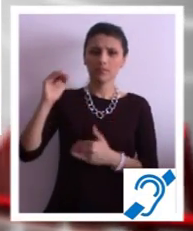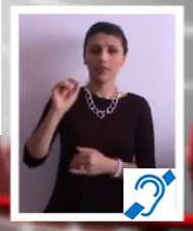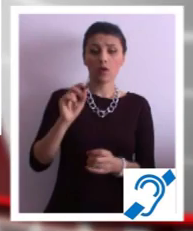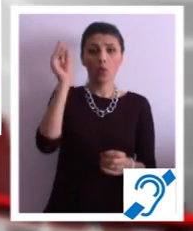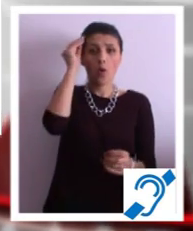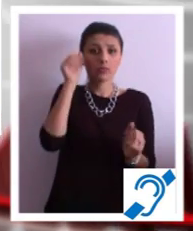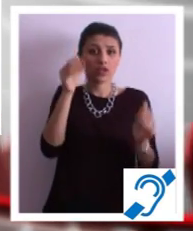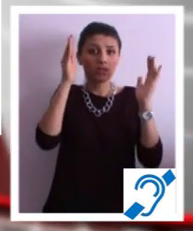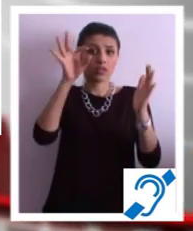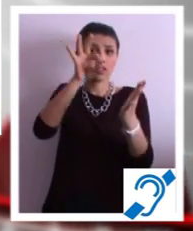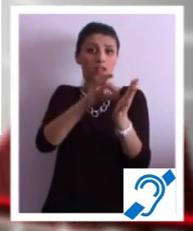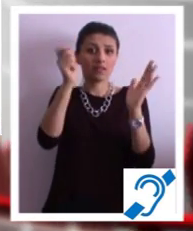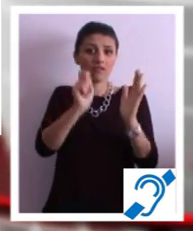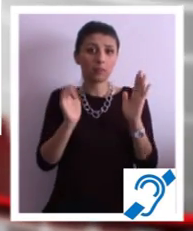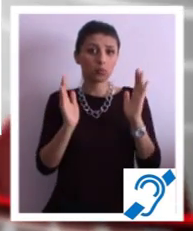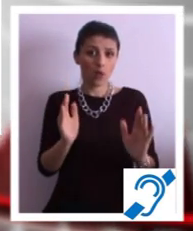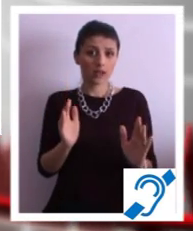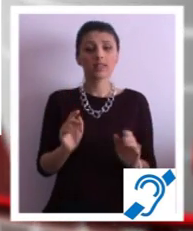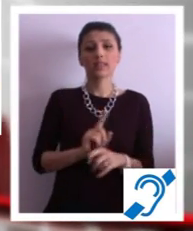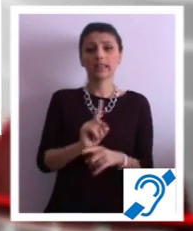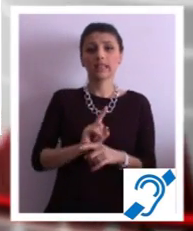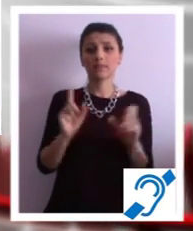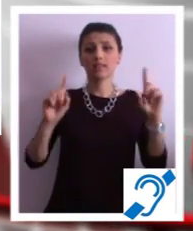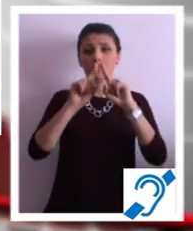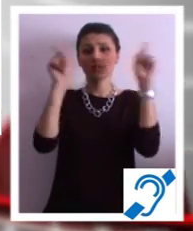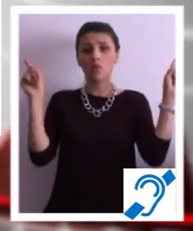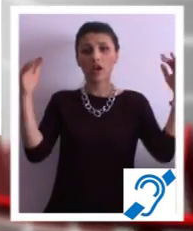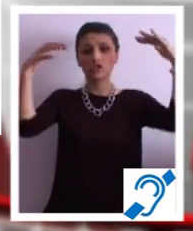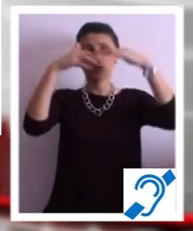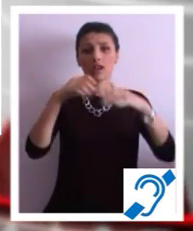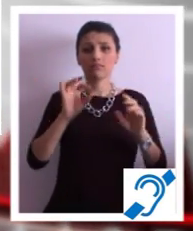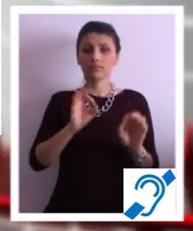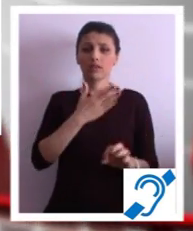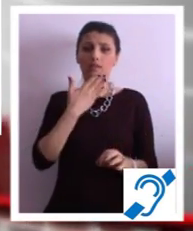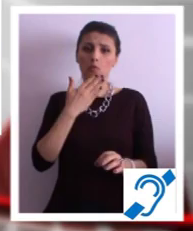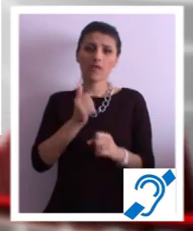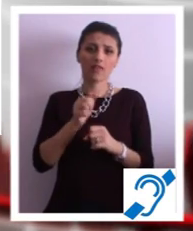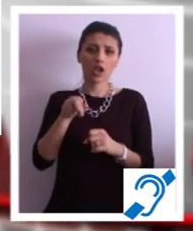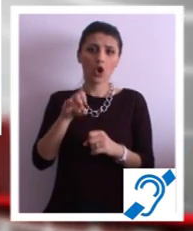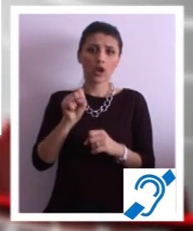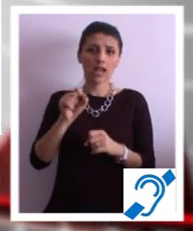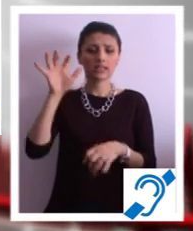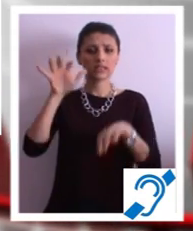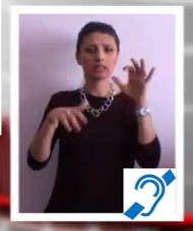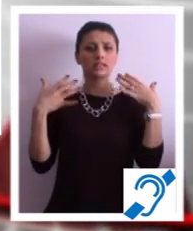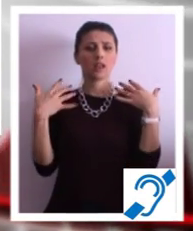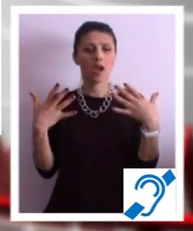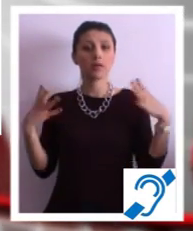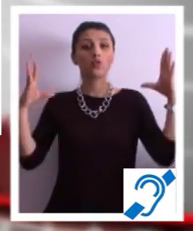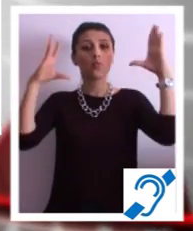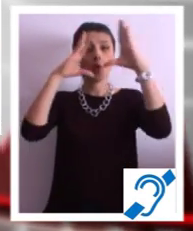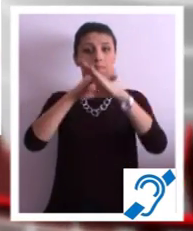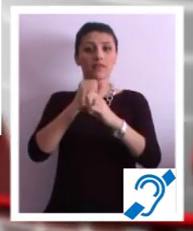de referință pentru această dată. În cursul zilei cerul va fi temporar noros și doar izolat se vor semnala ploi slabe.